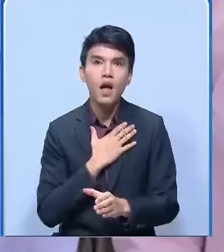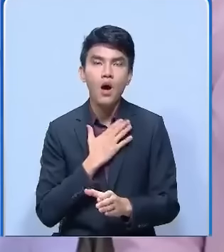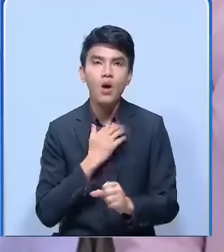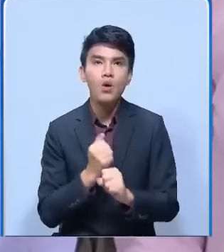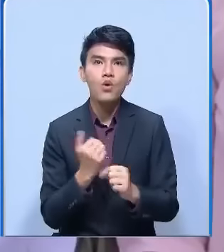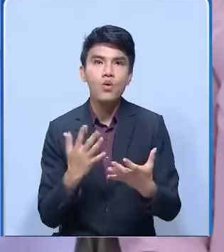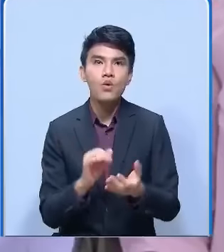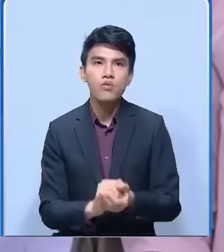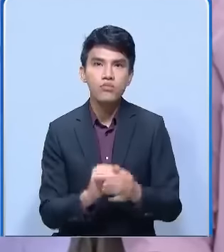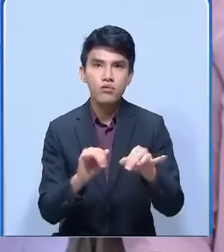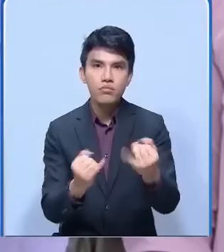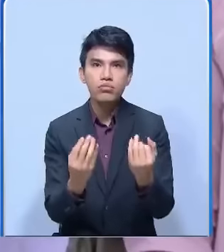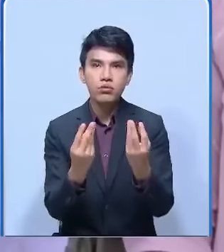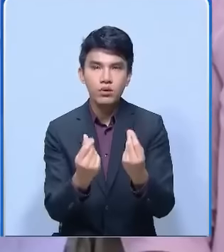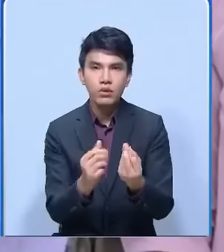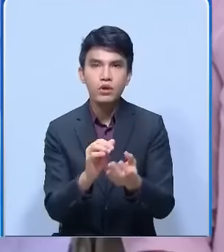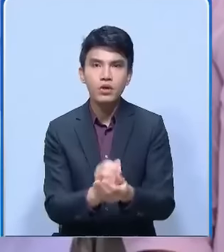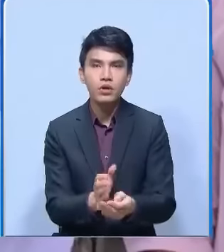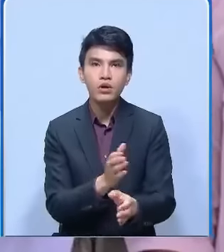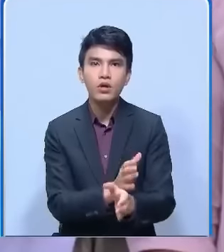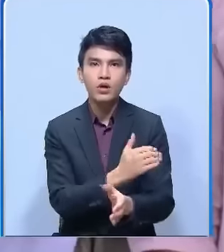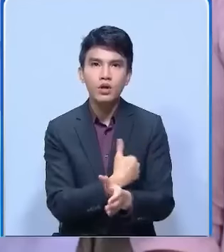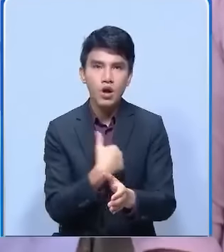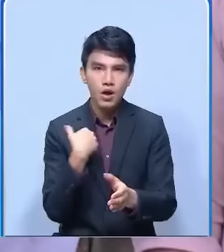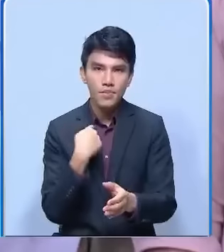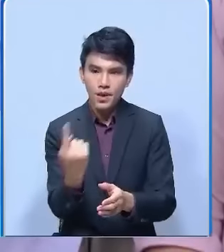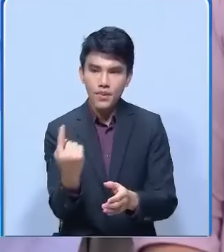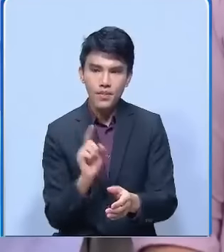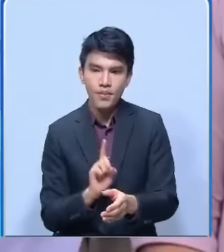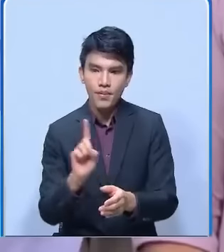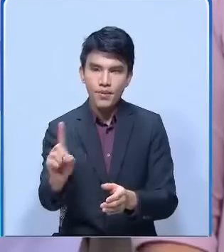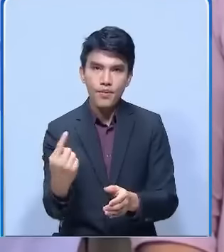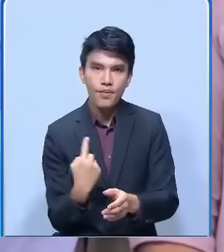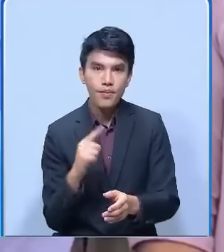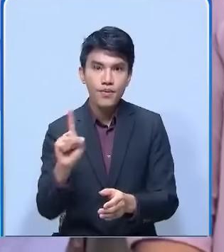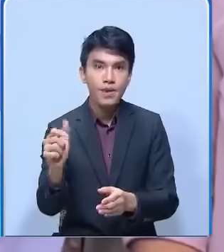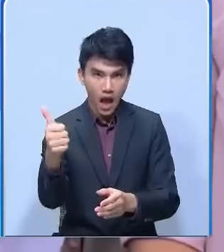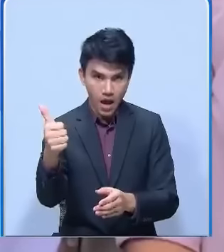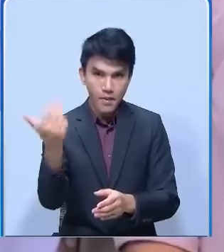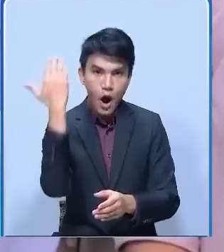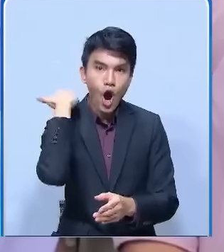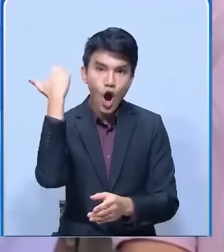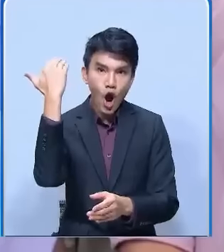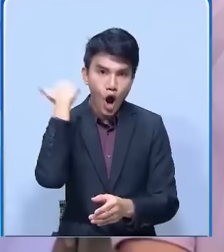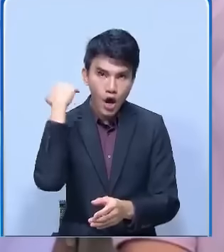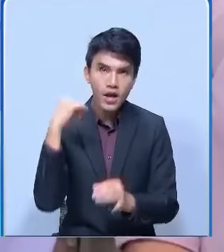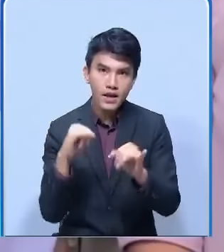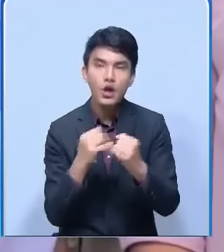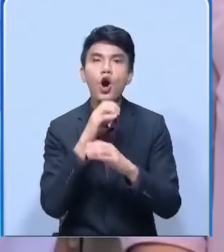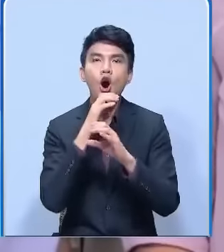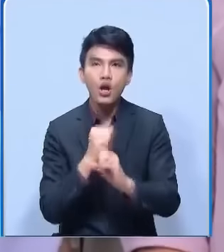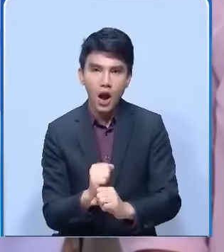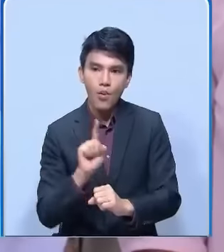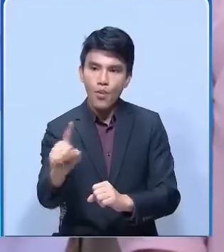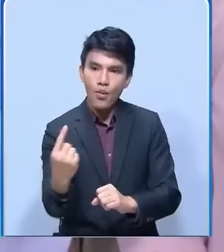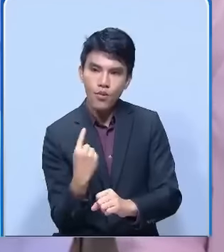ในเมื่อมันมีเจ้าของ เขาให้เราเข้าออกค่ะค่ะ ก็คือเป็นเจ้าของเก่า ใช่ค่ะเป็นเจ้าของเก่